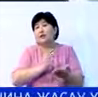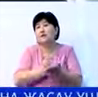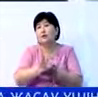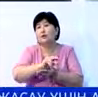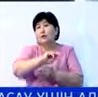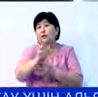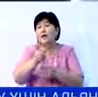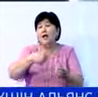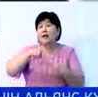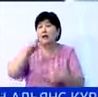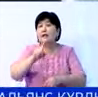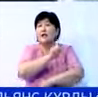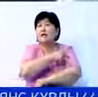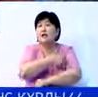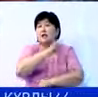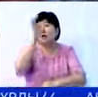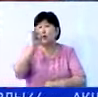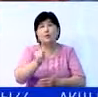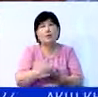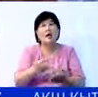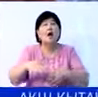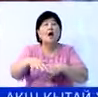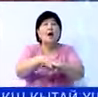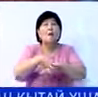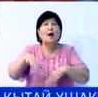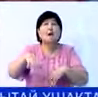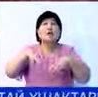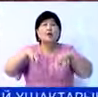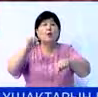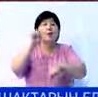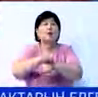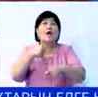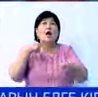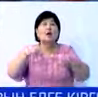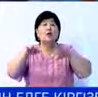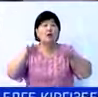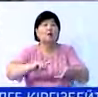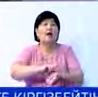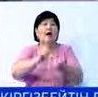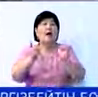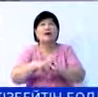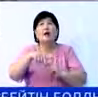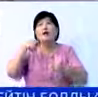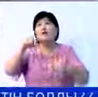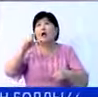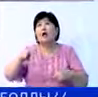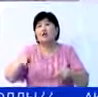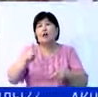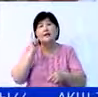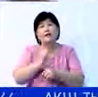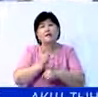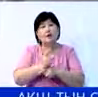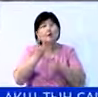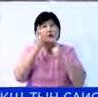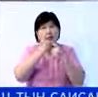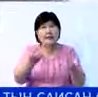кәсіпкер тарапынан санитарлық норма сақталмай жатыр. Базар маңындағы көлік тұрағын сауда орнына айналдырған сатушыларға да ескерту